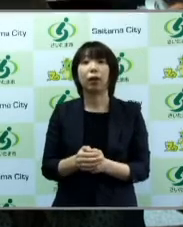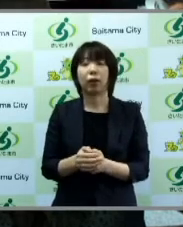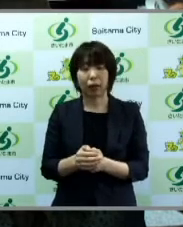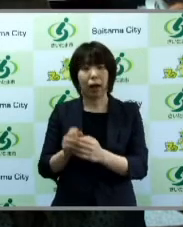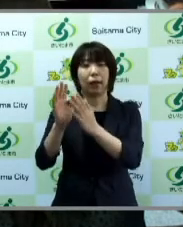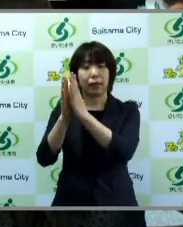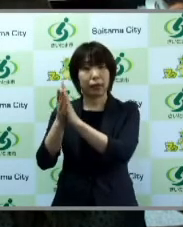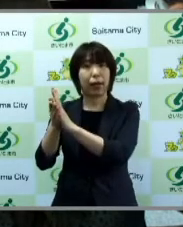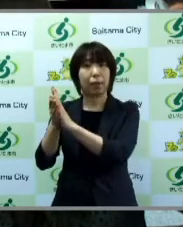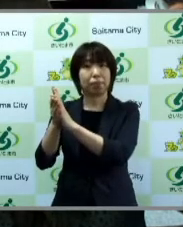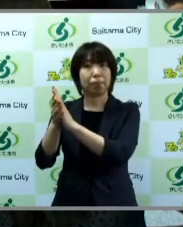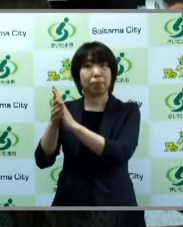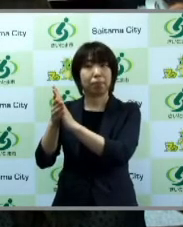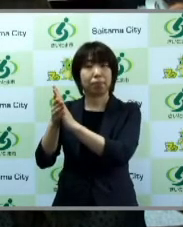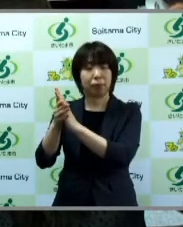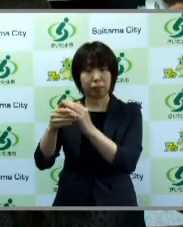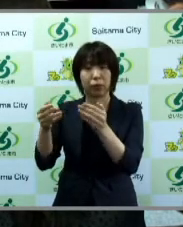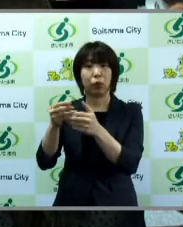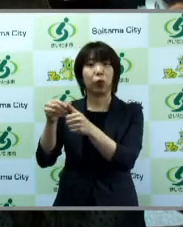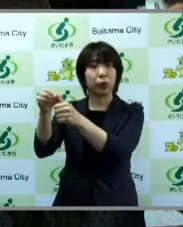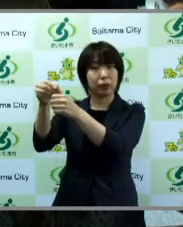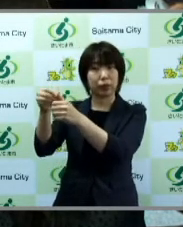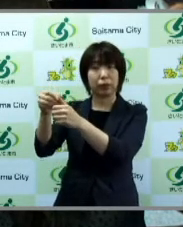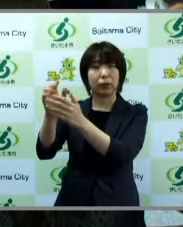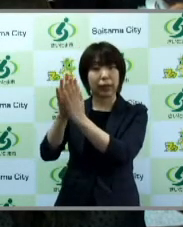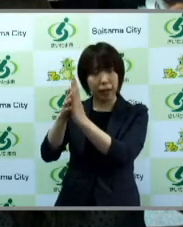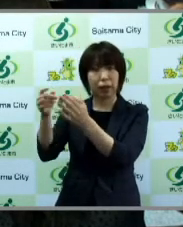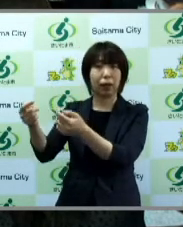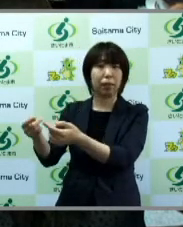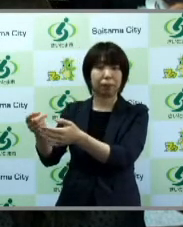県からは職員は来ていただいてございません。